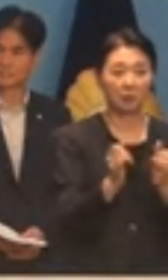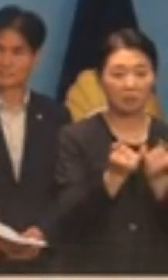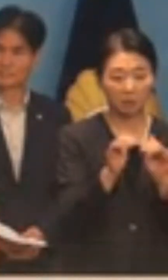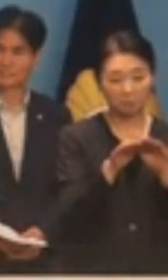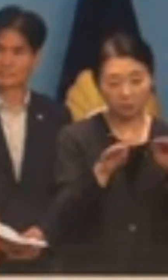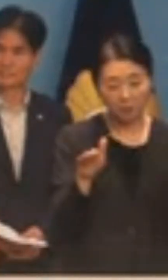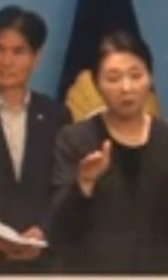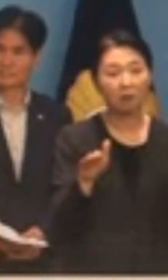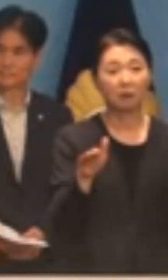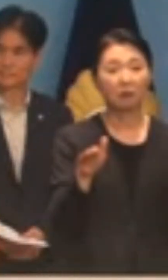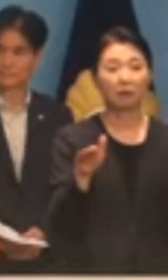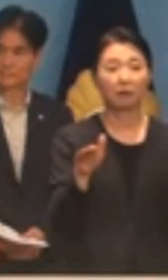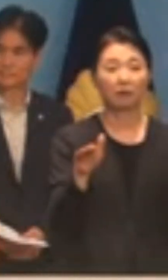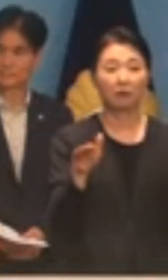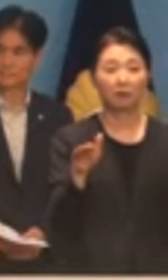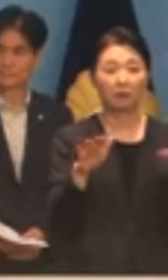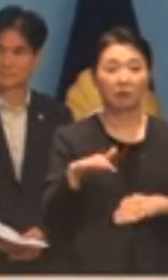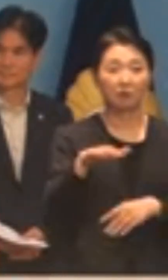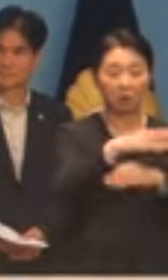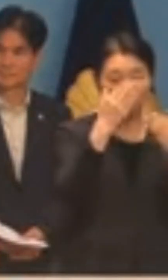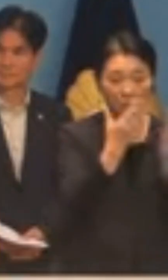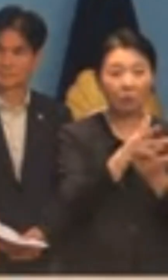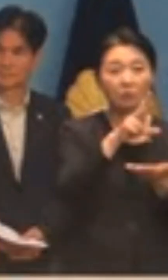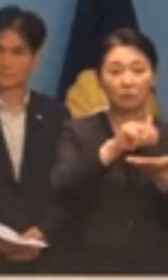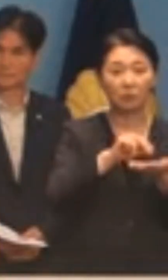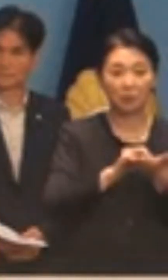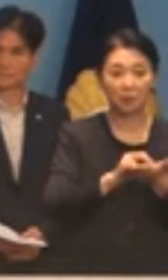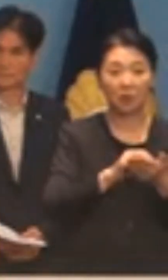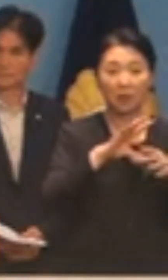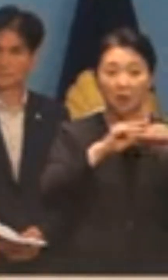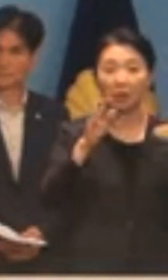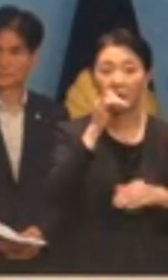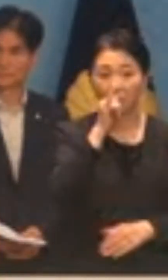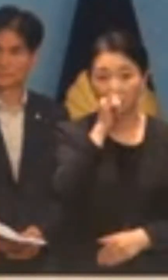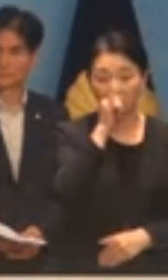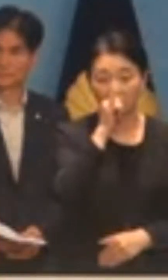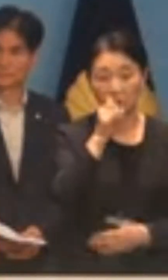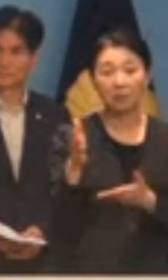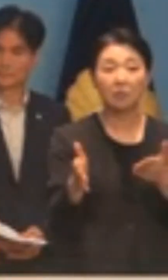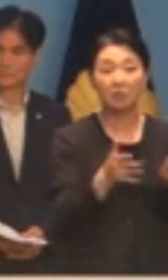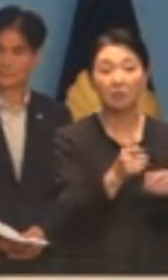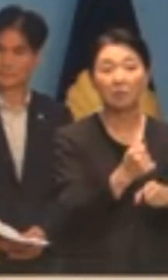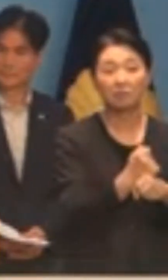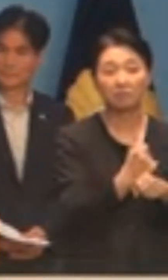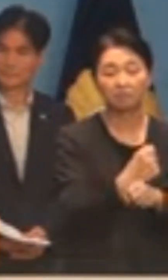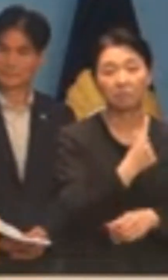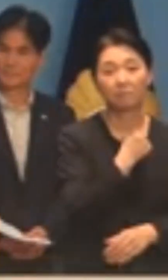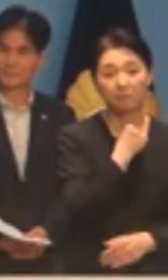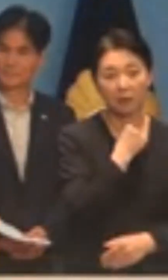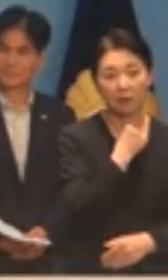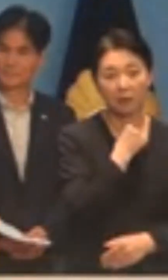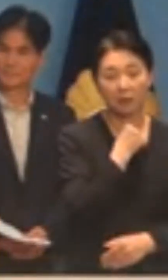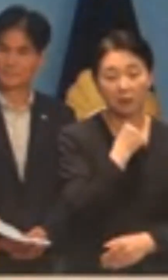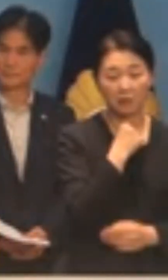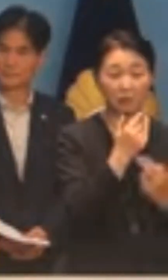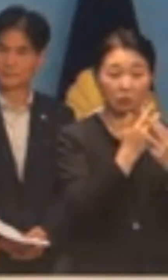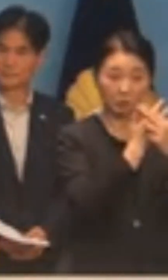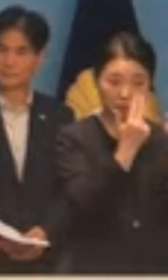평등과 그런 우리의 모든 문제를 해결할 수 있는 길을 가는